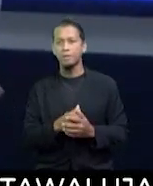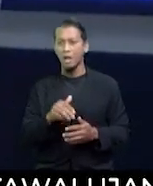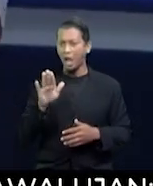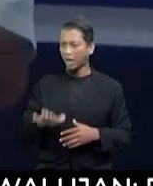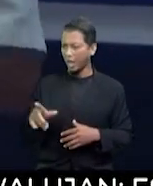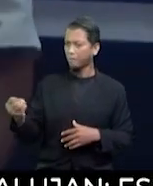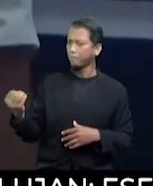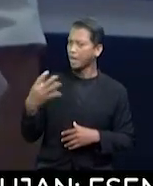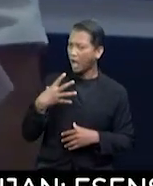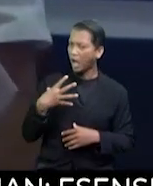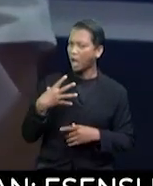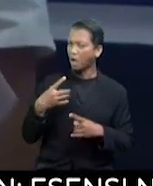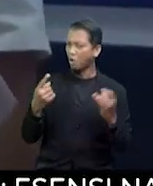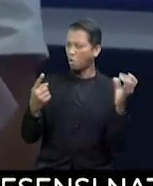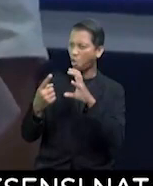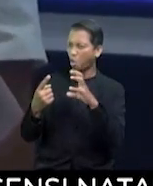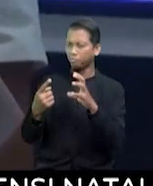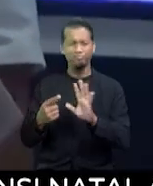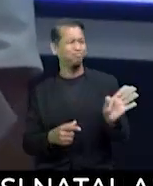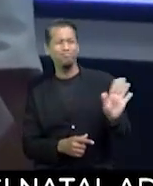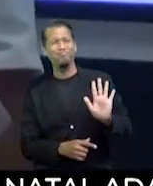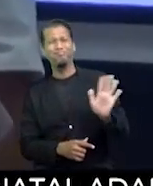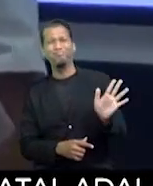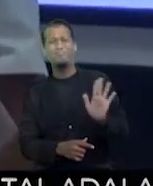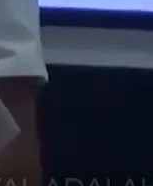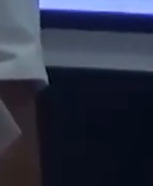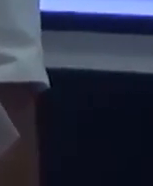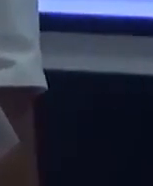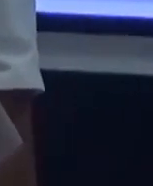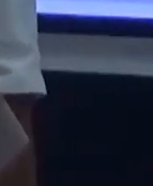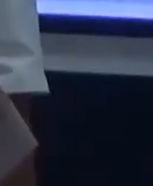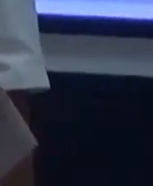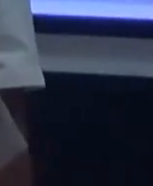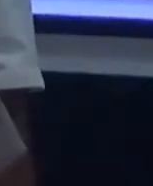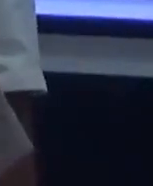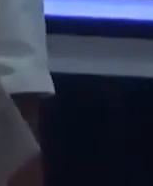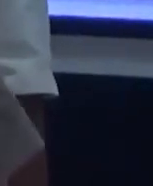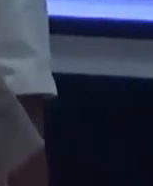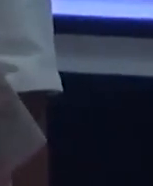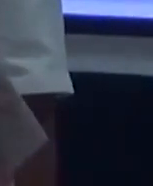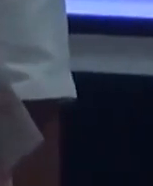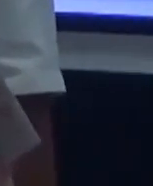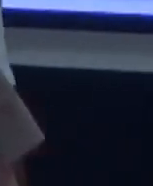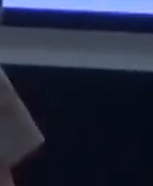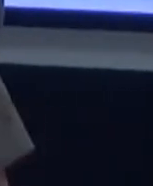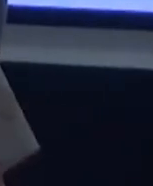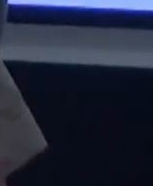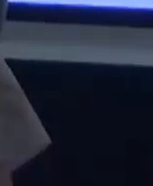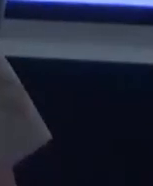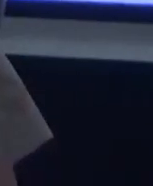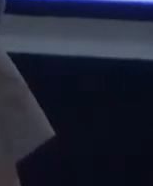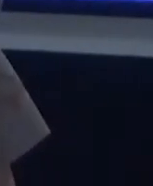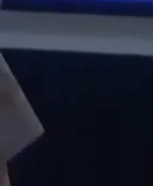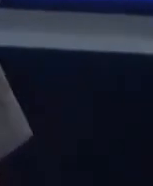ada sama sekali. Karena saya, alhamdulillah, saya didik anak saya dari kecil, sekolah Al-Azhar sampai SMA di Al-Azhar juga, dan guru-guru